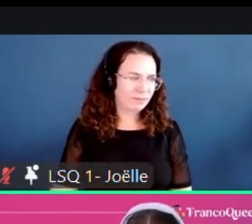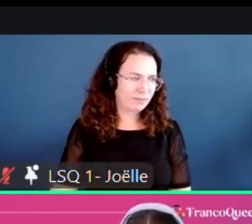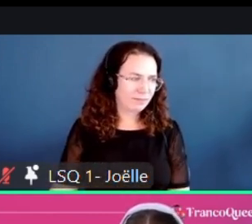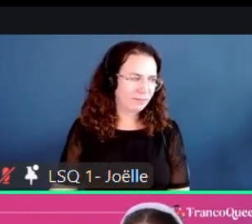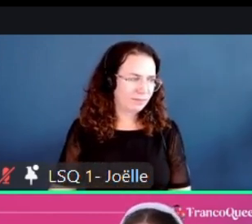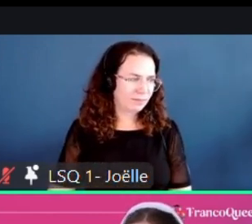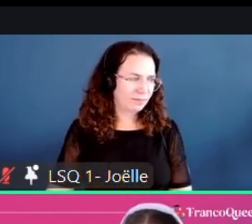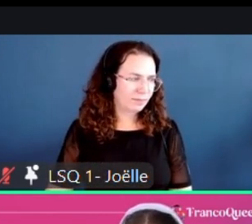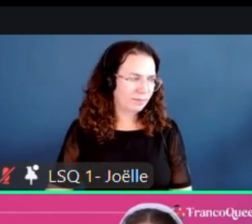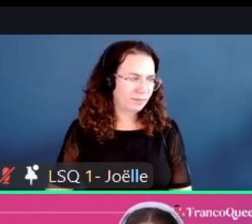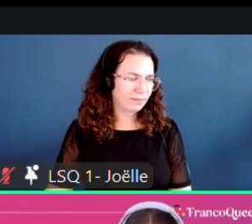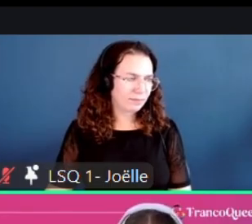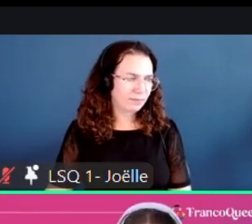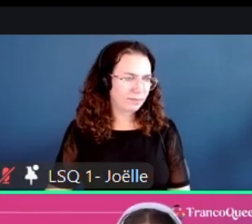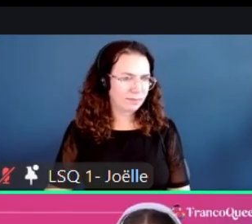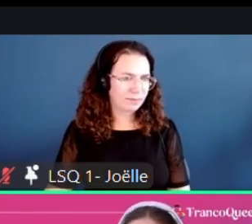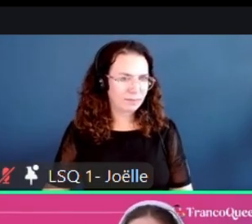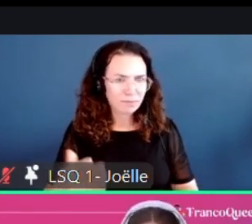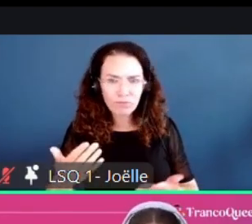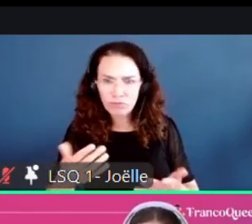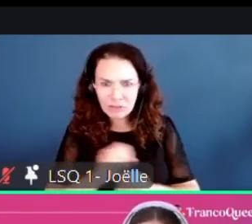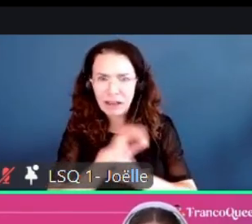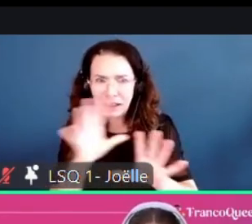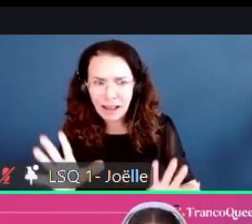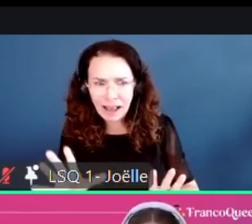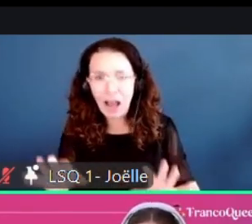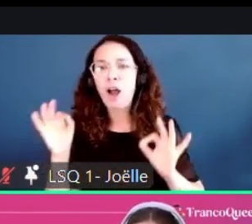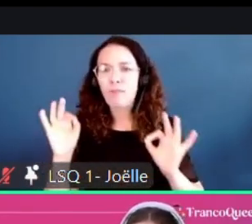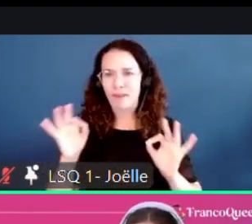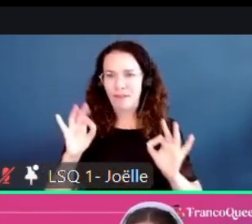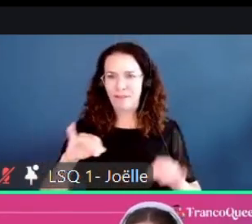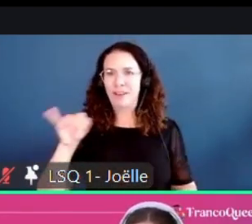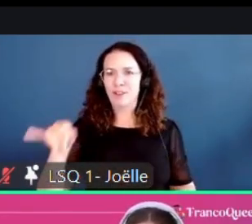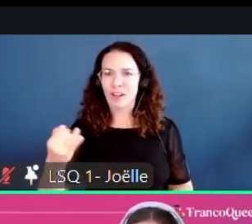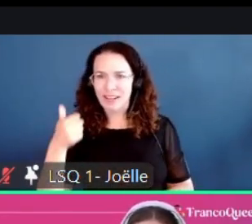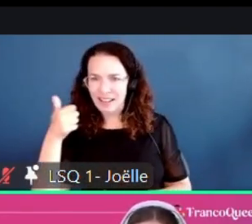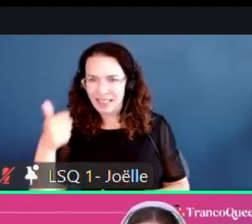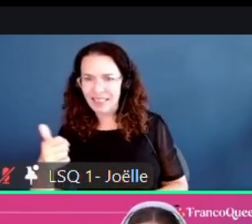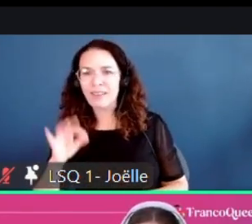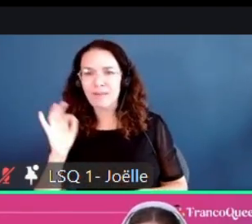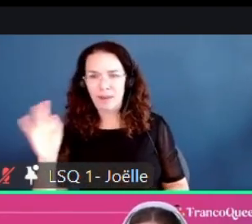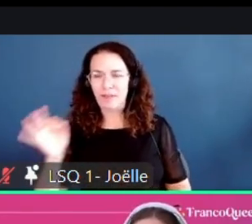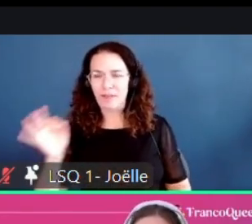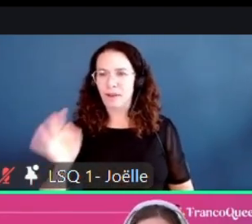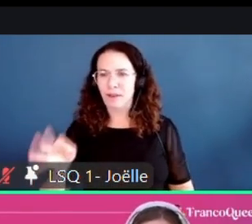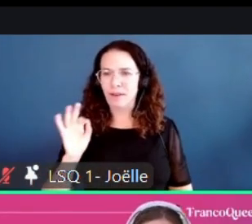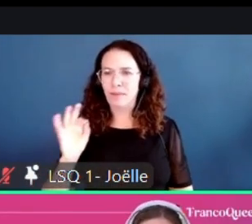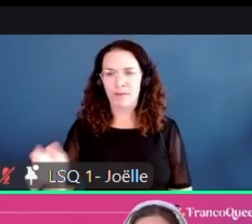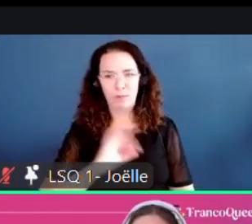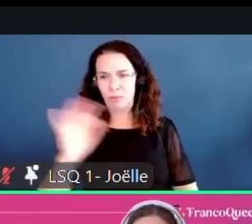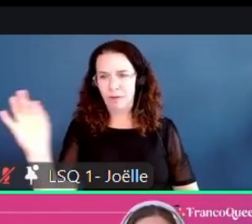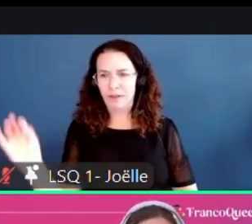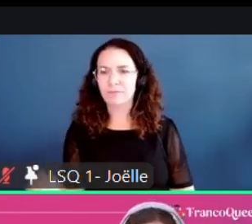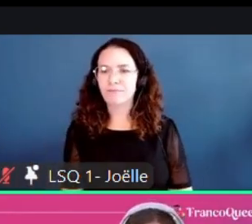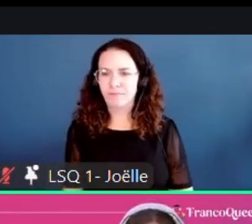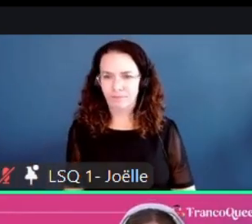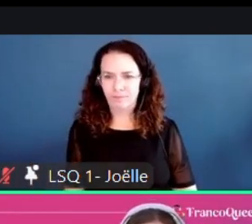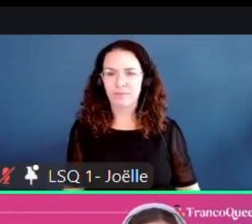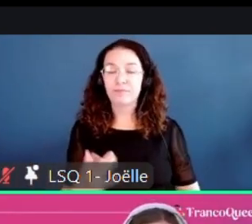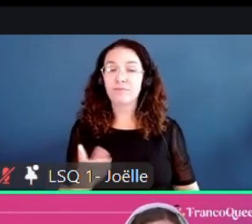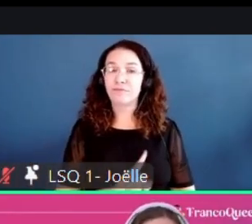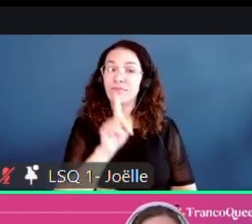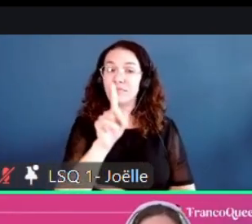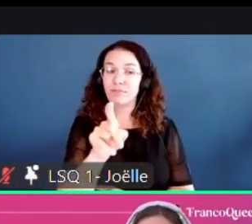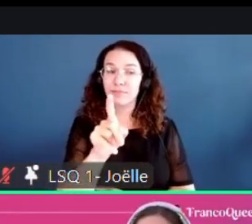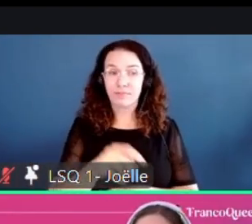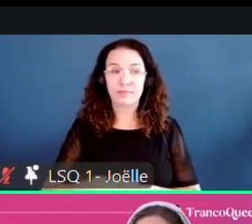OK. C'est pas très convaincant, là. Est-ce que les instructions sont claires? OK, Jacqueline. Ouais, un pouce de Gisèle. OK. Alors, la question qu'on vous